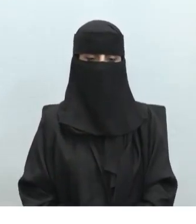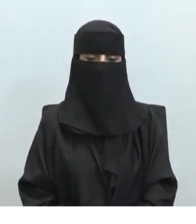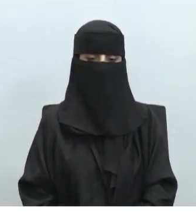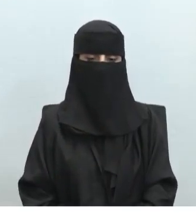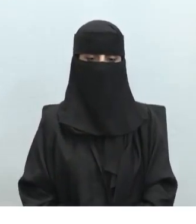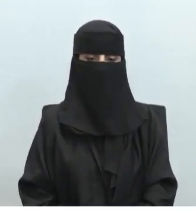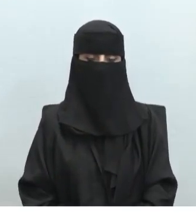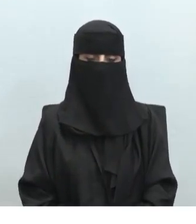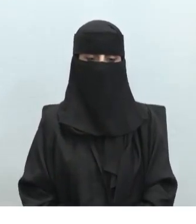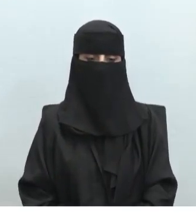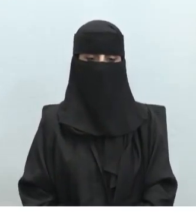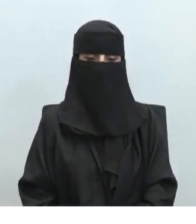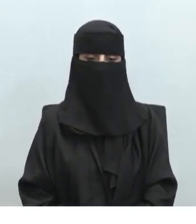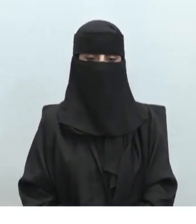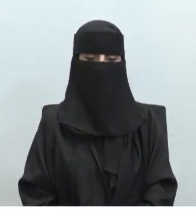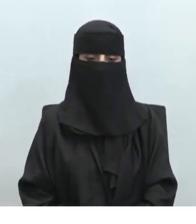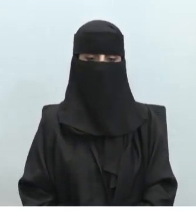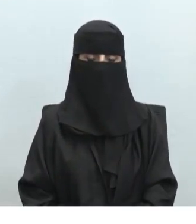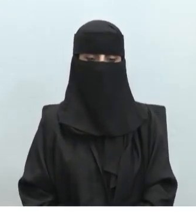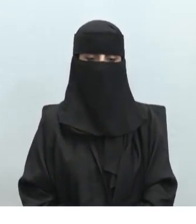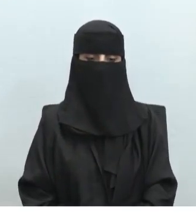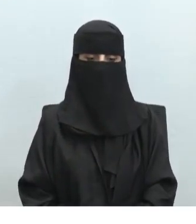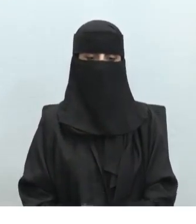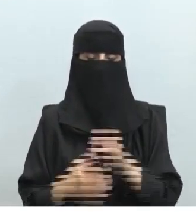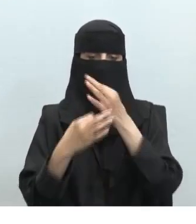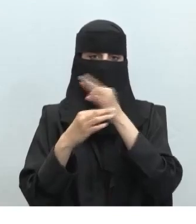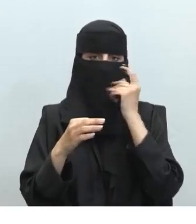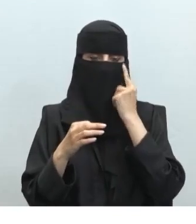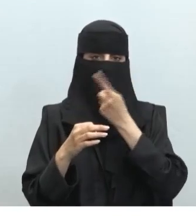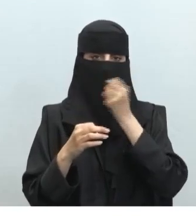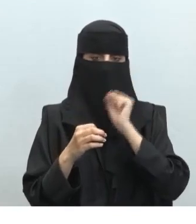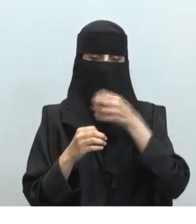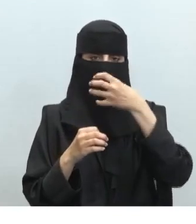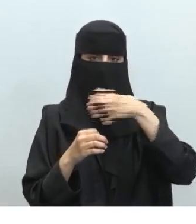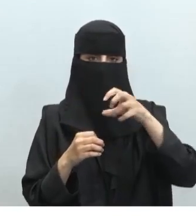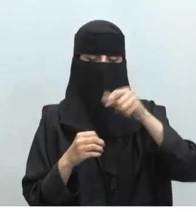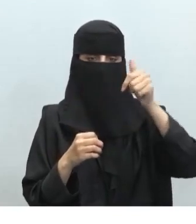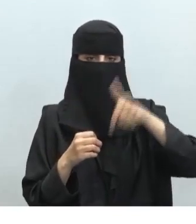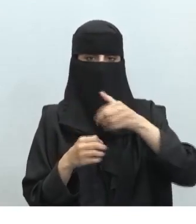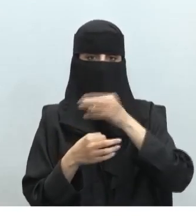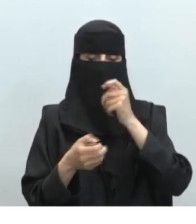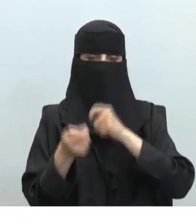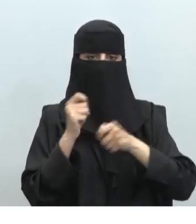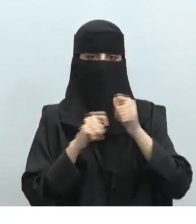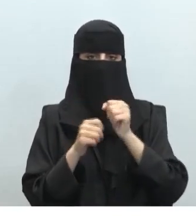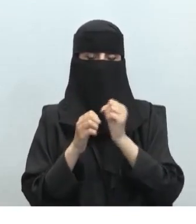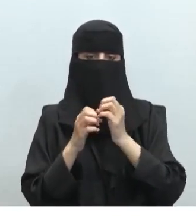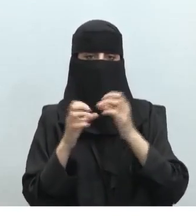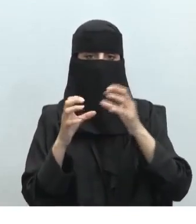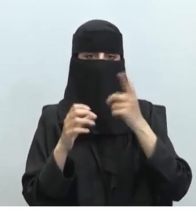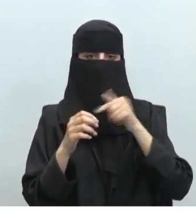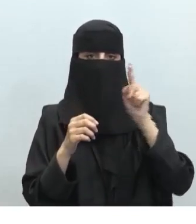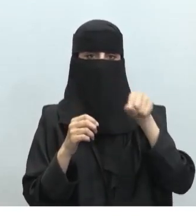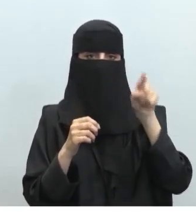الوراثيه ايضا تعرفنا سويا خلال دراستنا في الفصل السادس على عمليه تضاعف الديني فذكرنا بان عمليه التضاعف